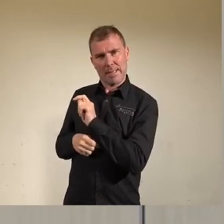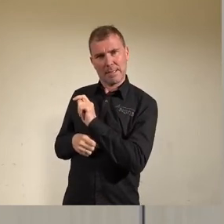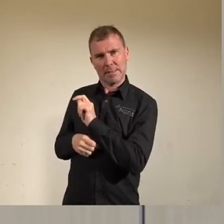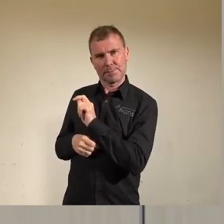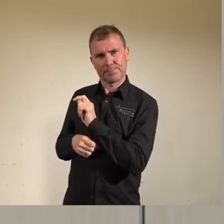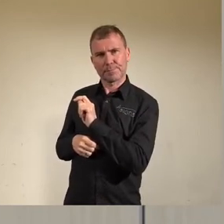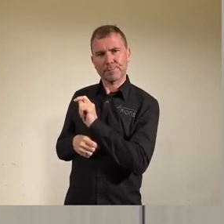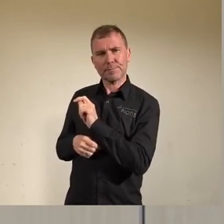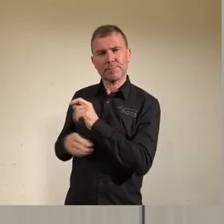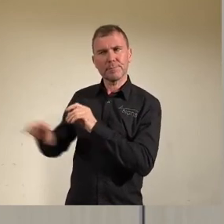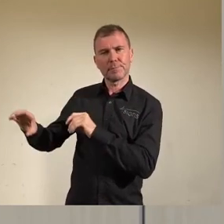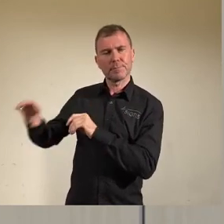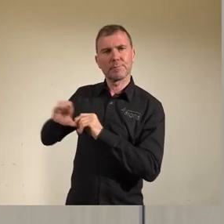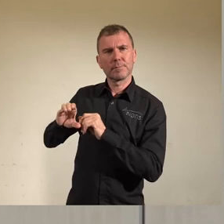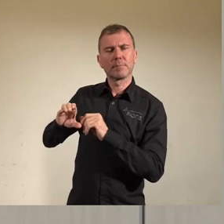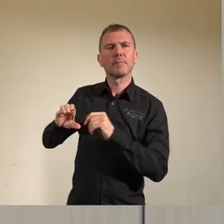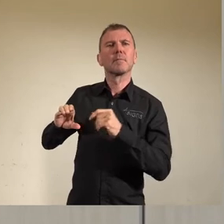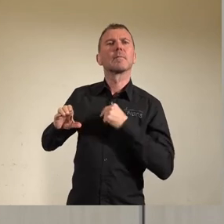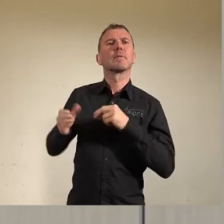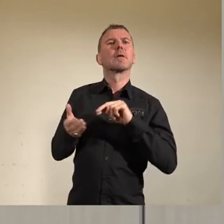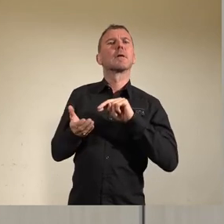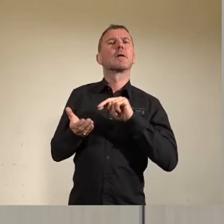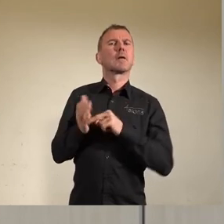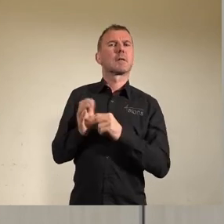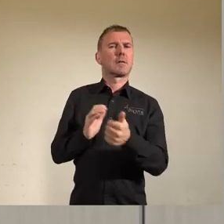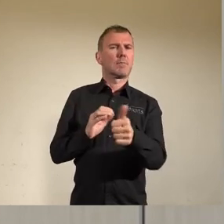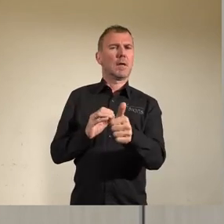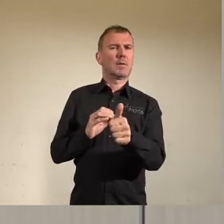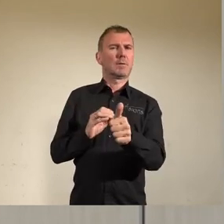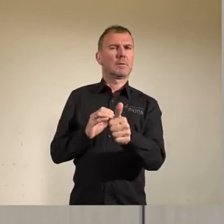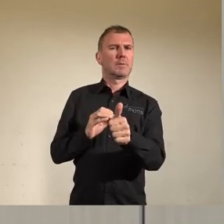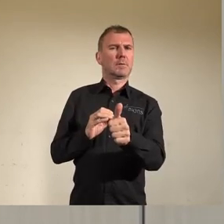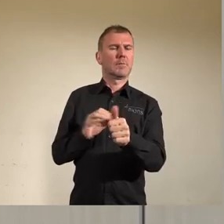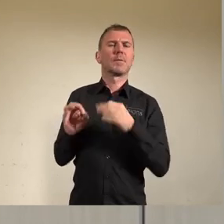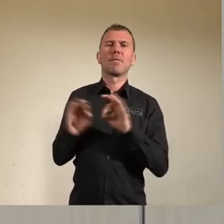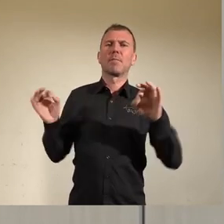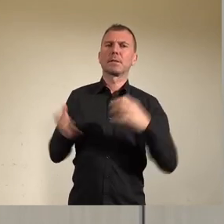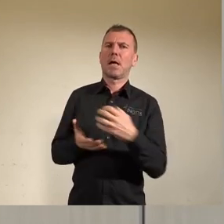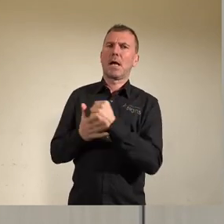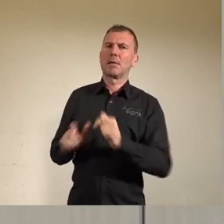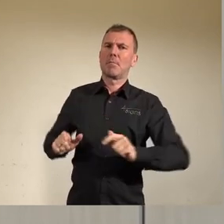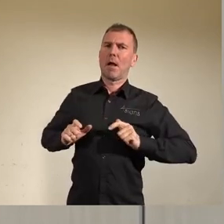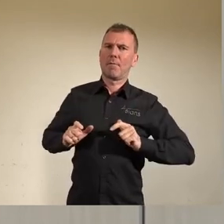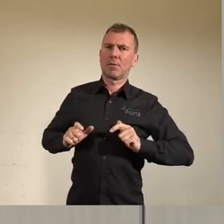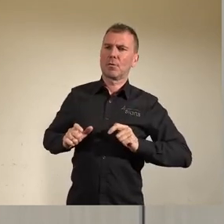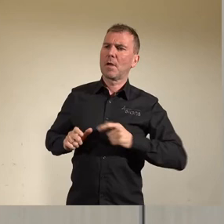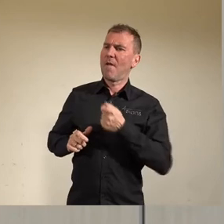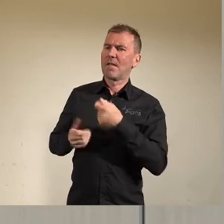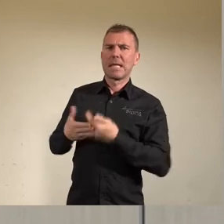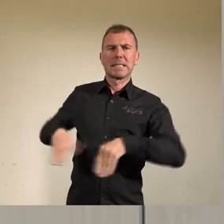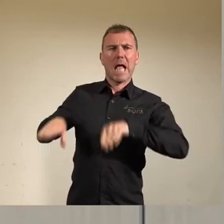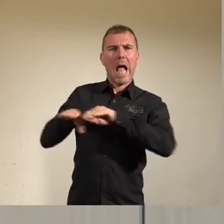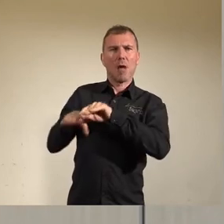welche angenommen haben, nämlich nochmal verbesserte Einnahmeerwartung im